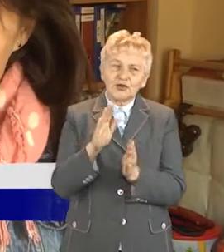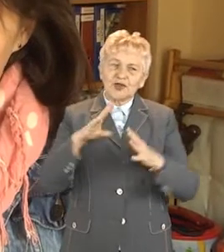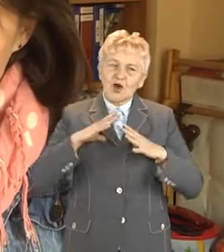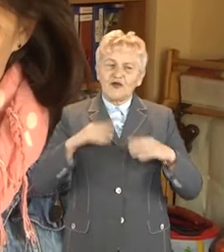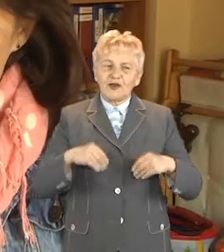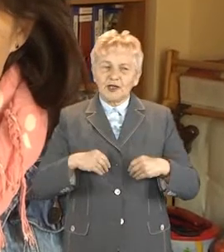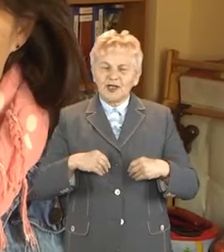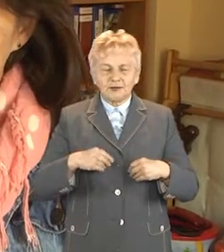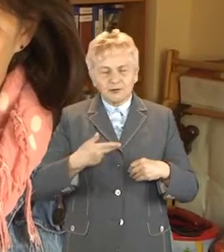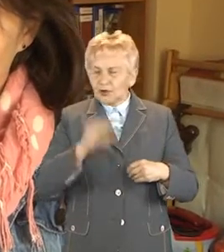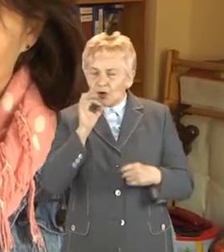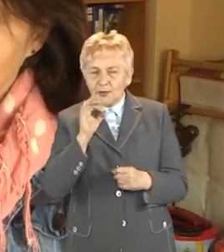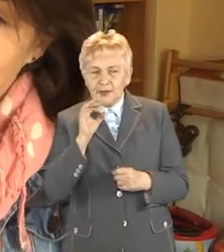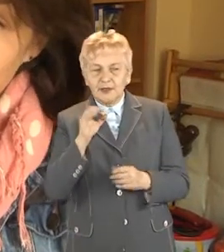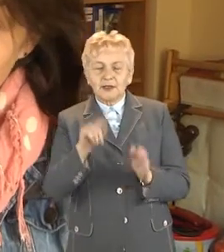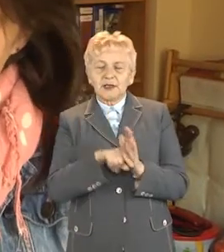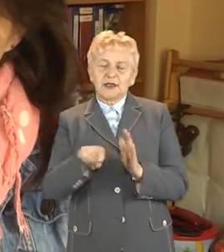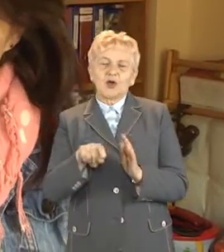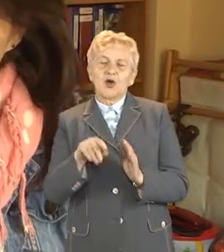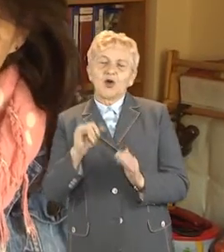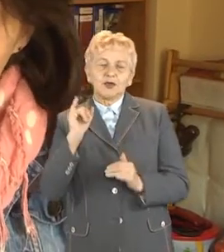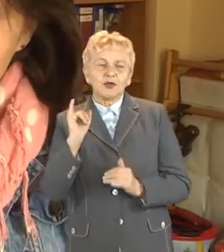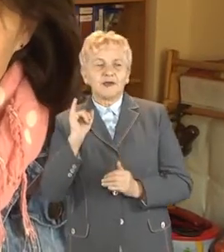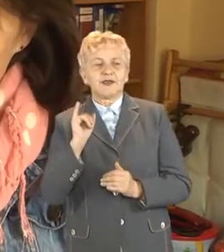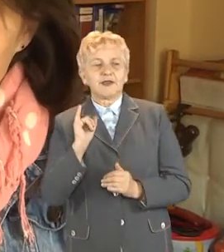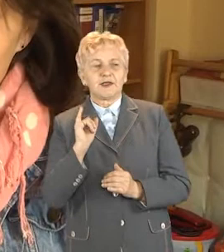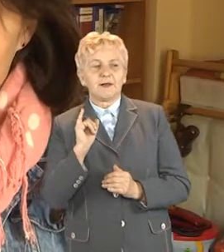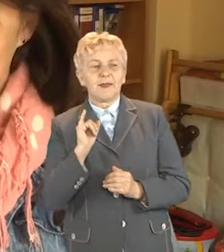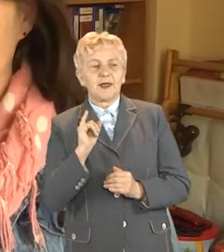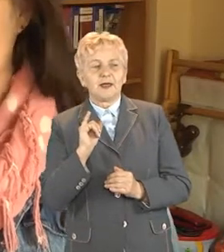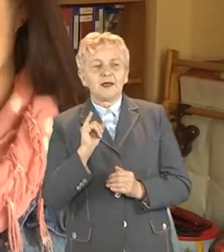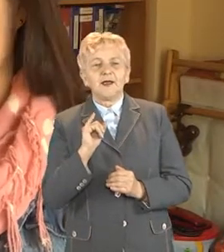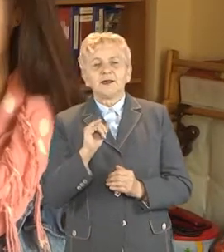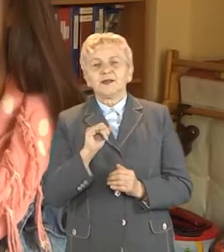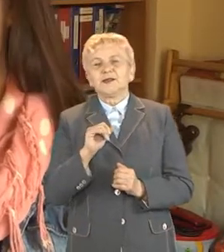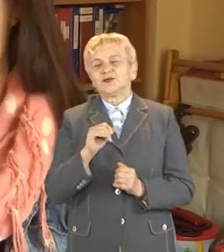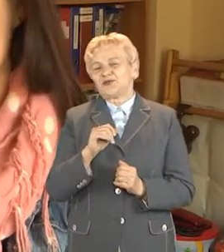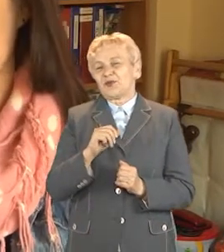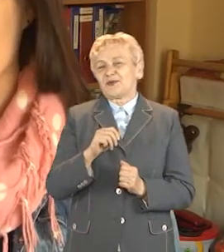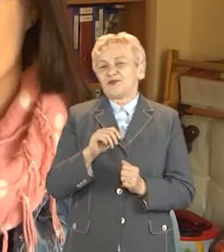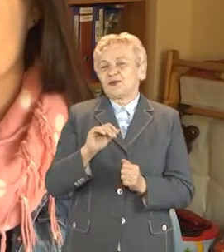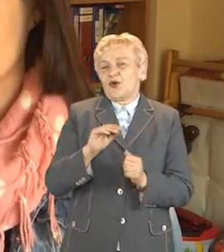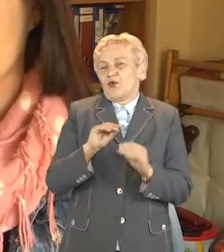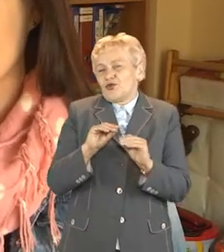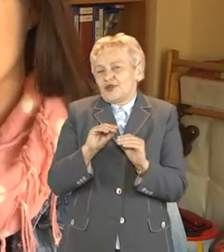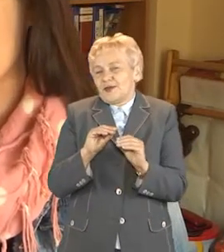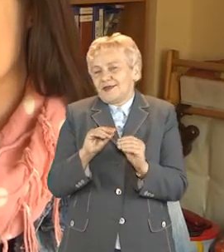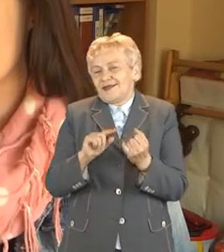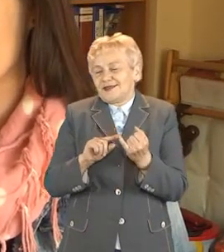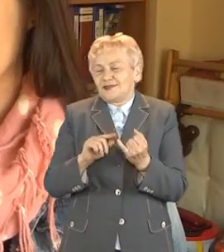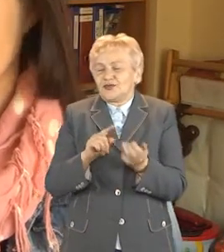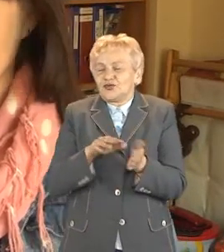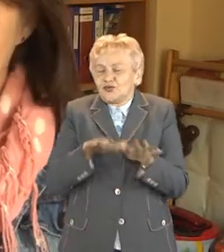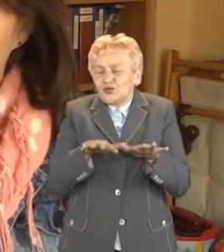i rozwijaniu umiejętności deficytowych. Przede wszystkim używamy techniki wzmacniań pozytywnych, po